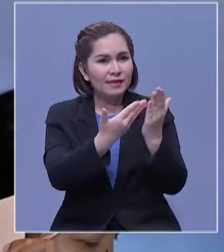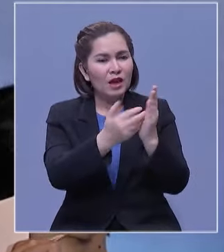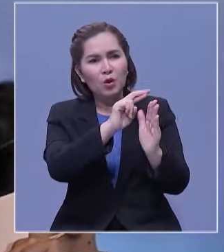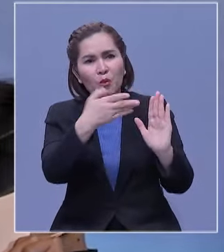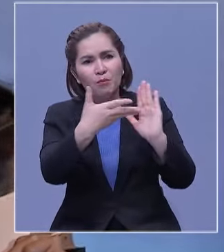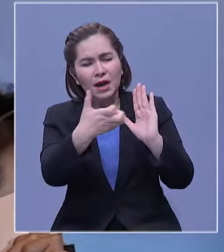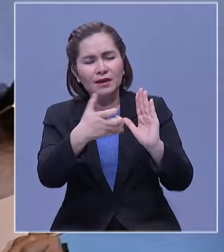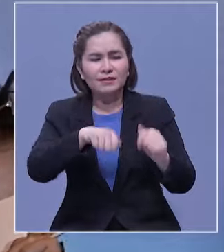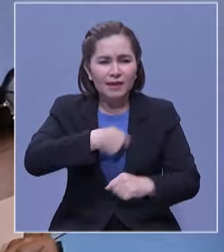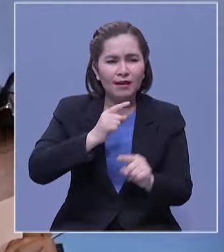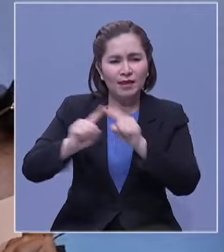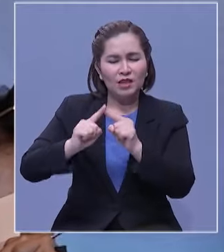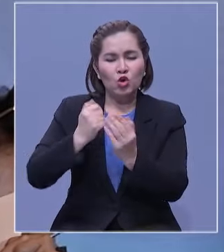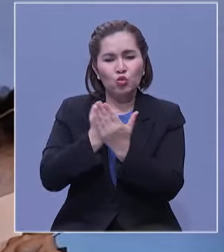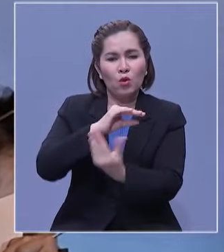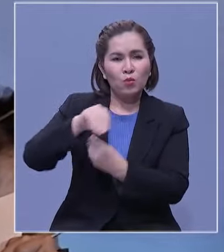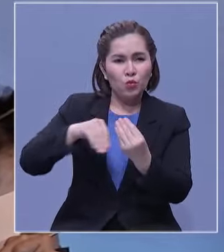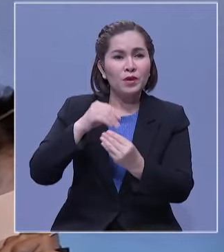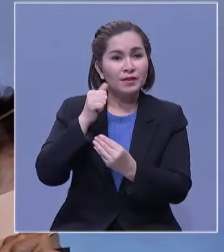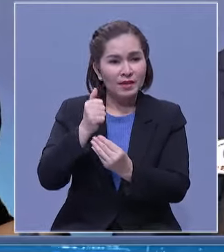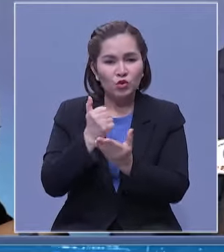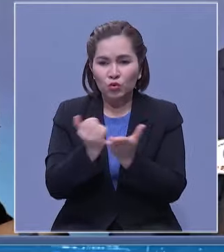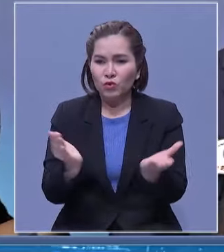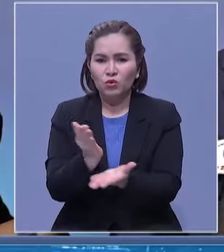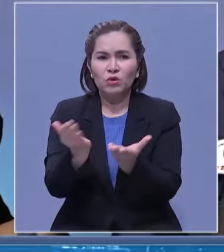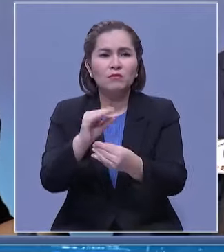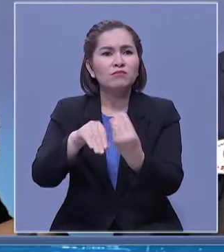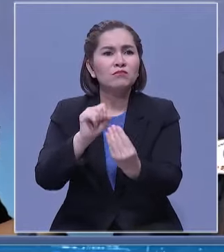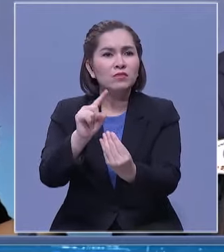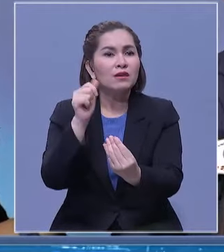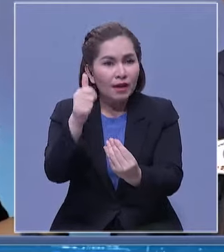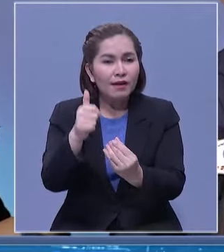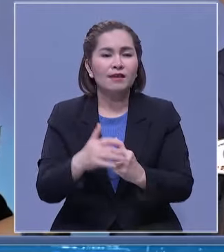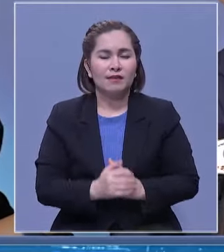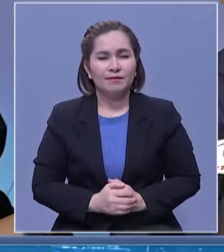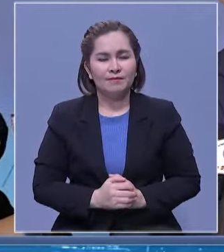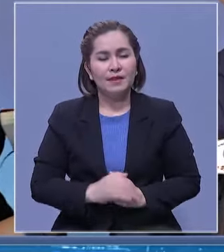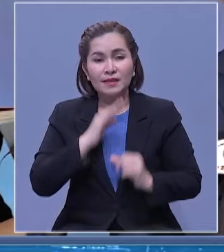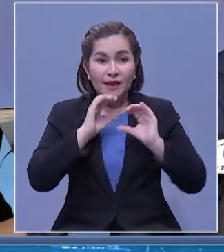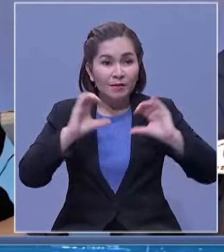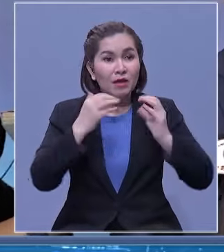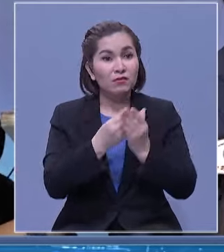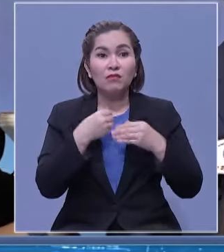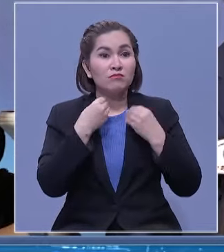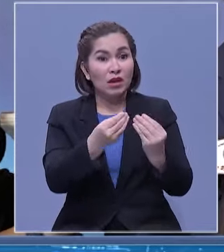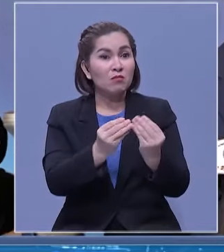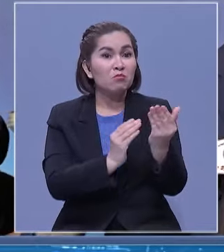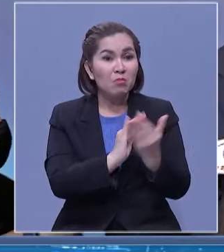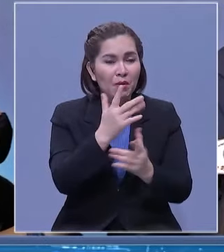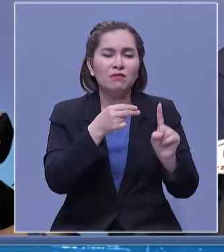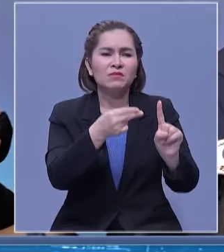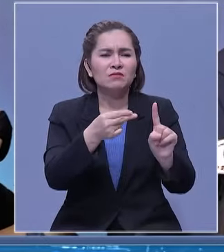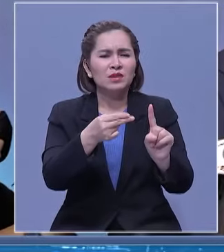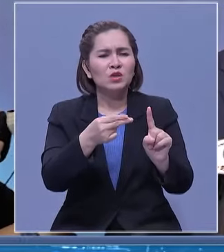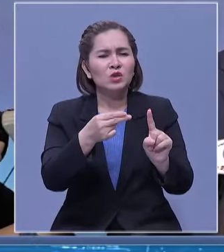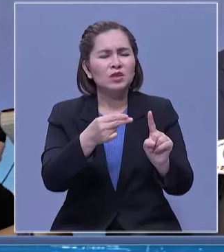ให้ให้มีเสถียรภาพได้ดีแล้วก็ดีกับเศรษฐกิจด้วยไม่ยุบนะครับแต่ว่าคุณพจนมองนะคะว่าถ้ารัฐบาลแจกเงินดิจิตอลไม่สำเร็จอาจจะ